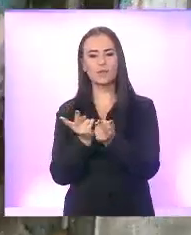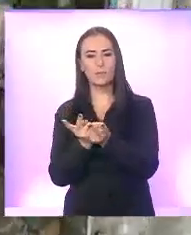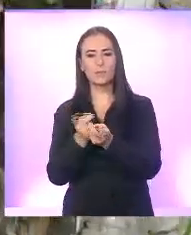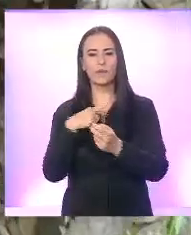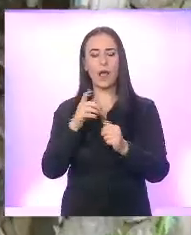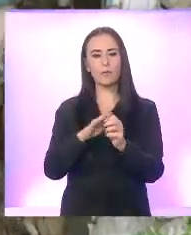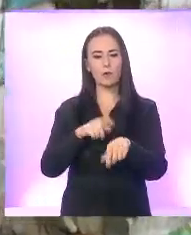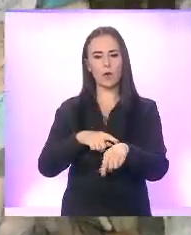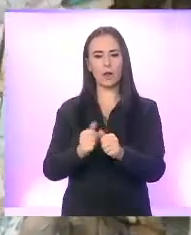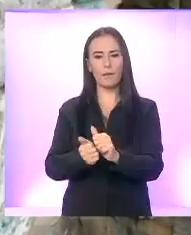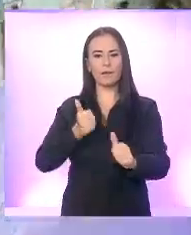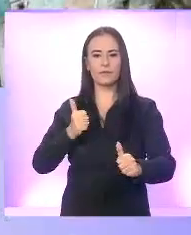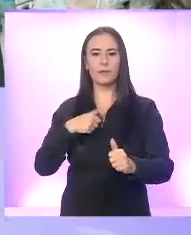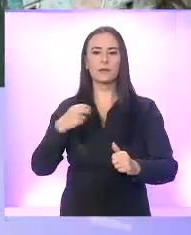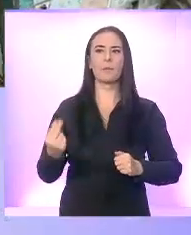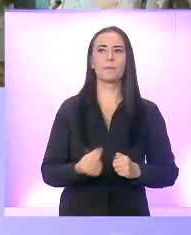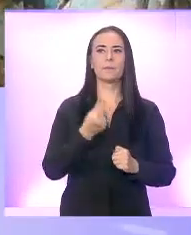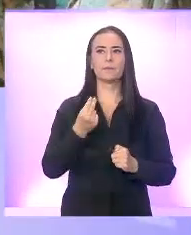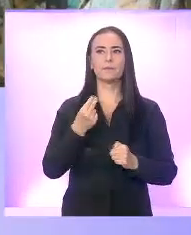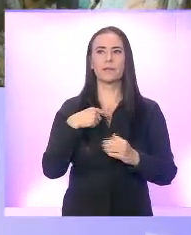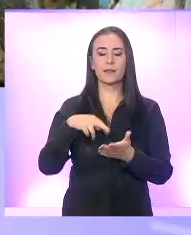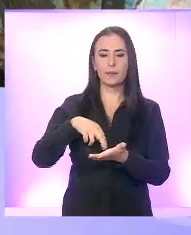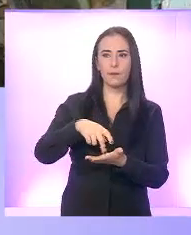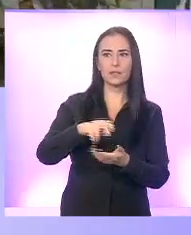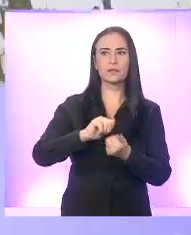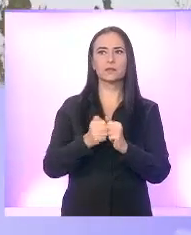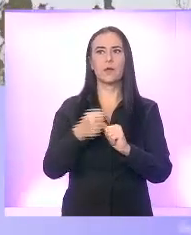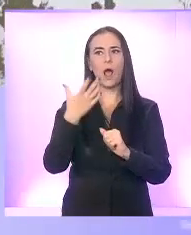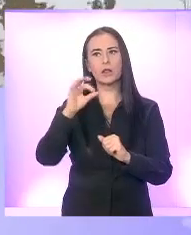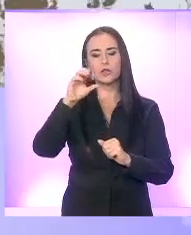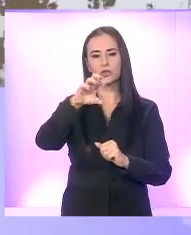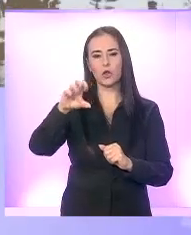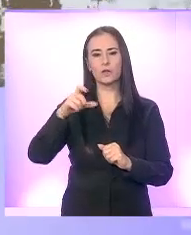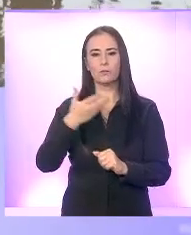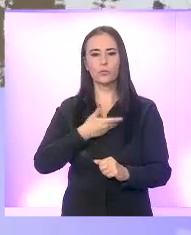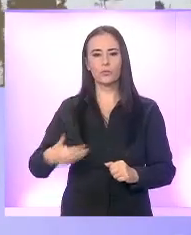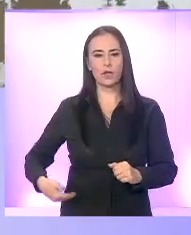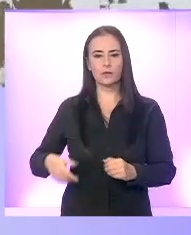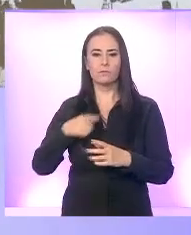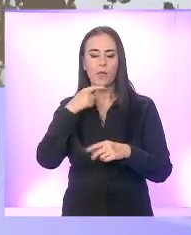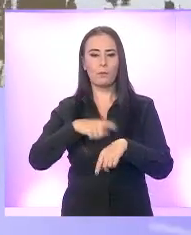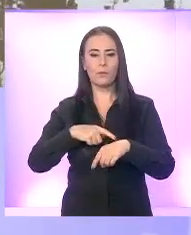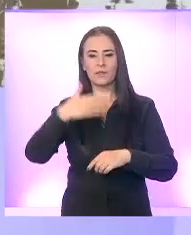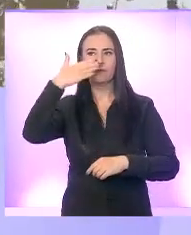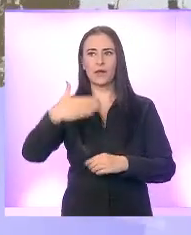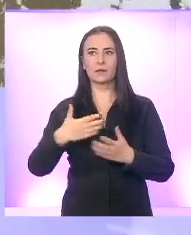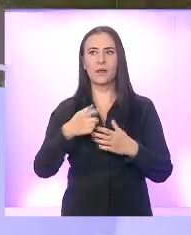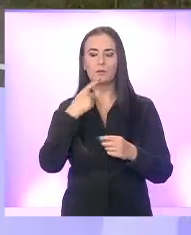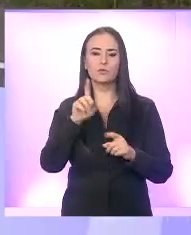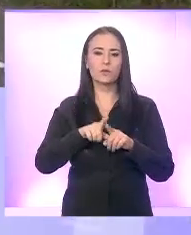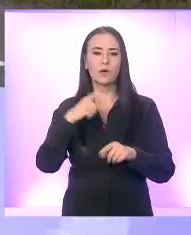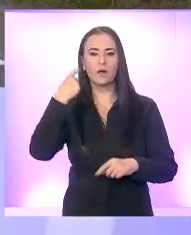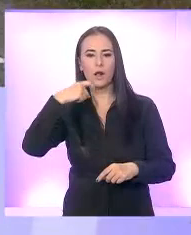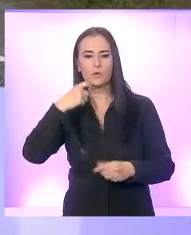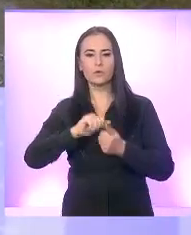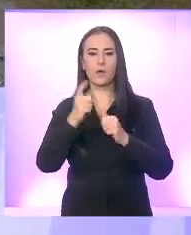o legătură mai bună a Gării de Nord cu alte zone din București, pentru că sunt și în momentul de față oameni care fac naveta să